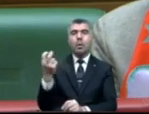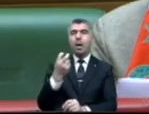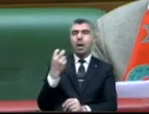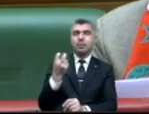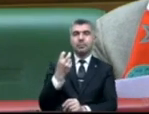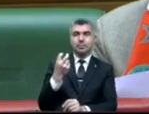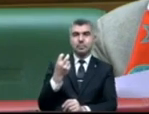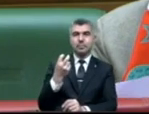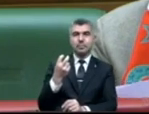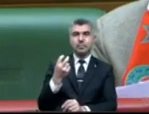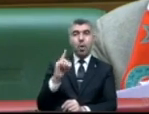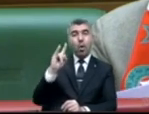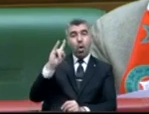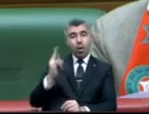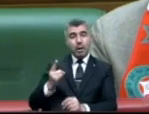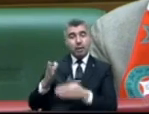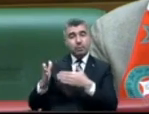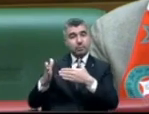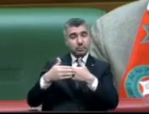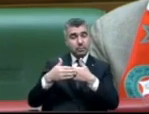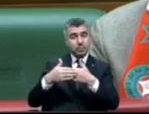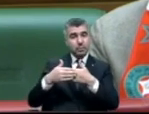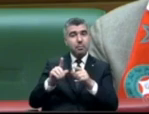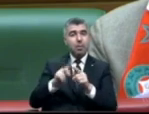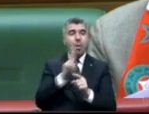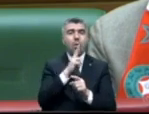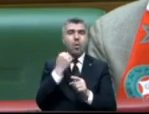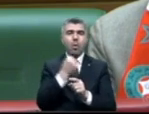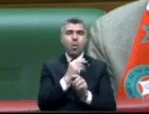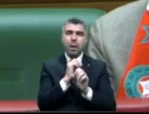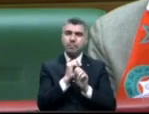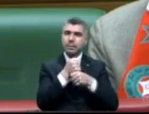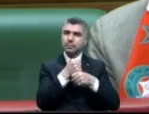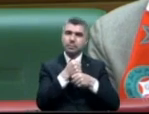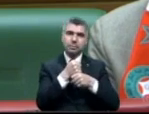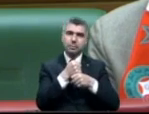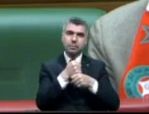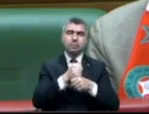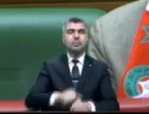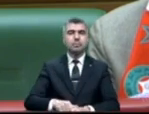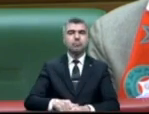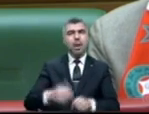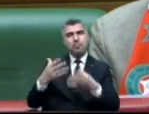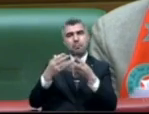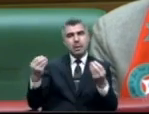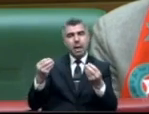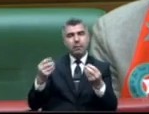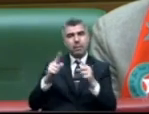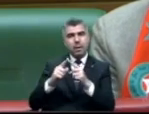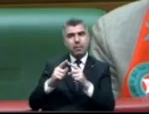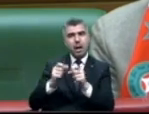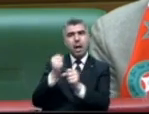ها هما لي زوطيل كيسدوا والحكومه اوت ما كايناش، والاغلبيه ديال العمال كلهم